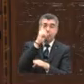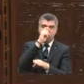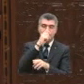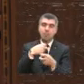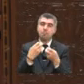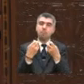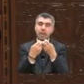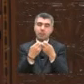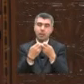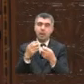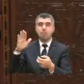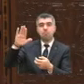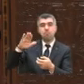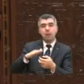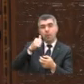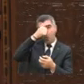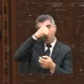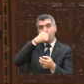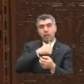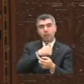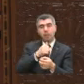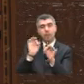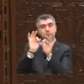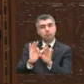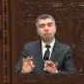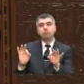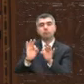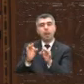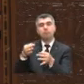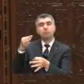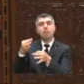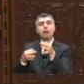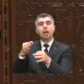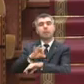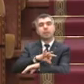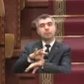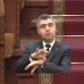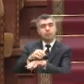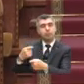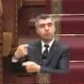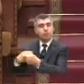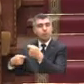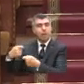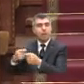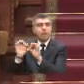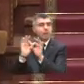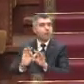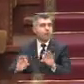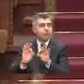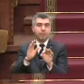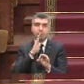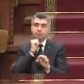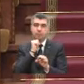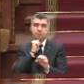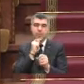بني ملال خنيفره تغيب فيها محكمه اداريه وكذلك محكمه تجاريه، وهي يمكن الجهه الوحيده ولا من الجهات القلال اللي